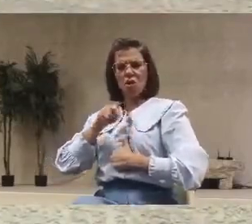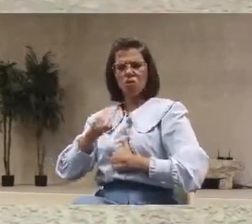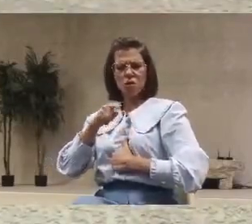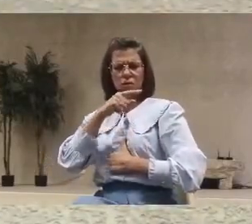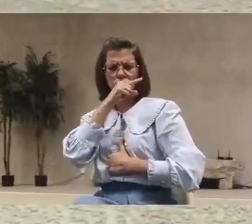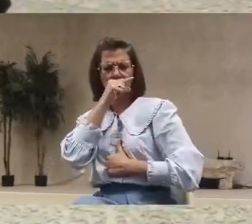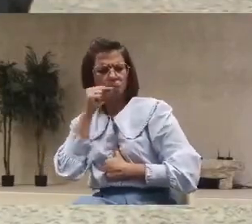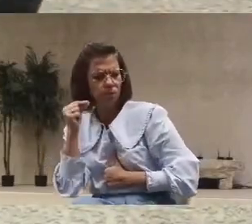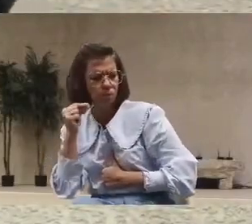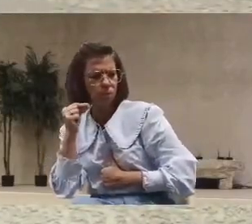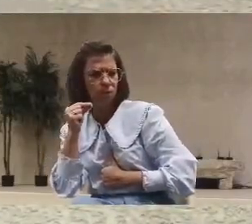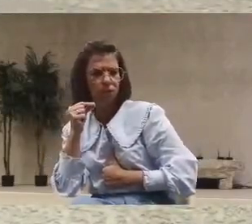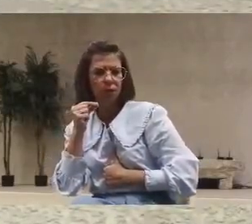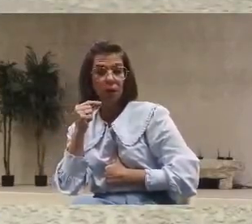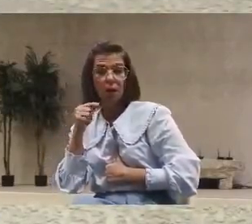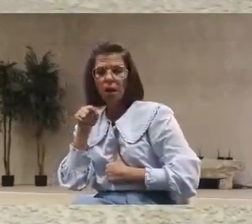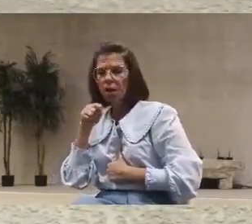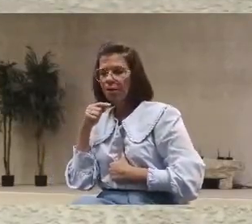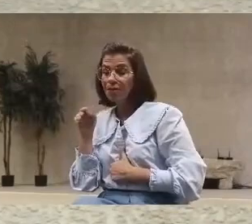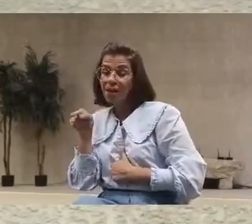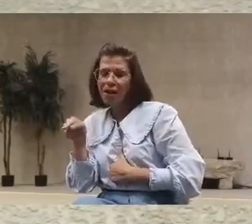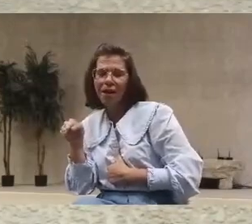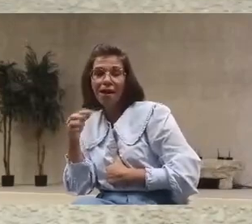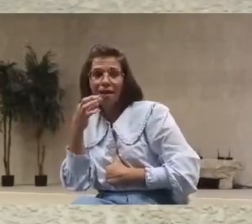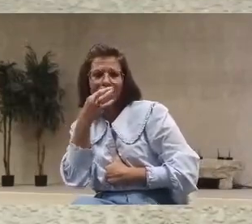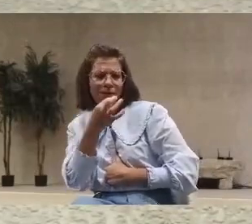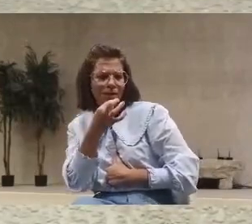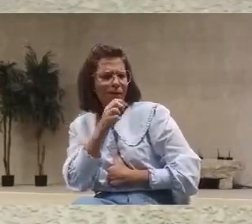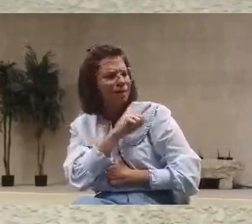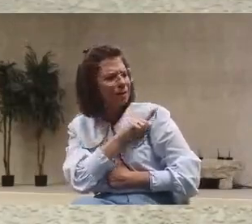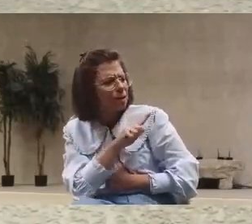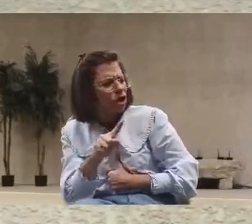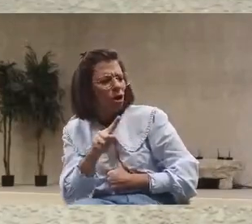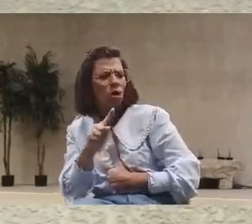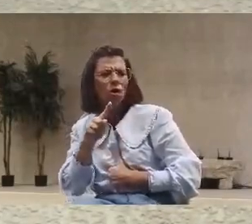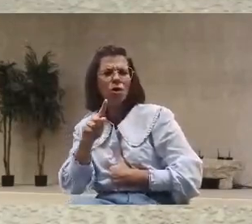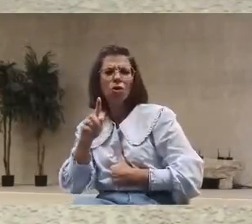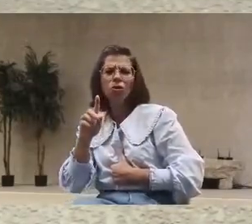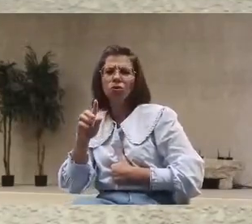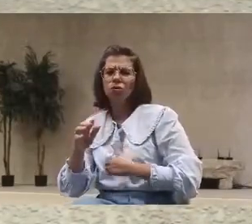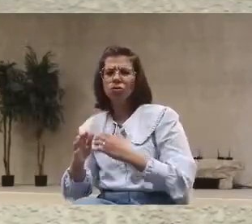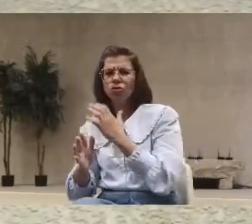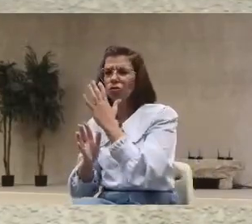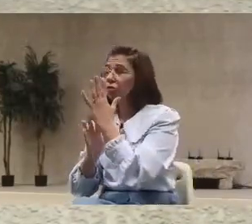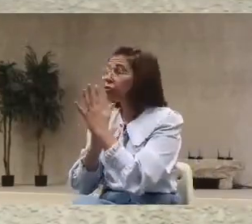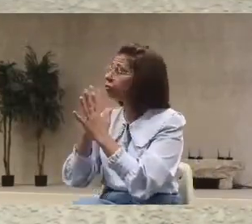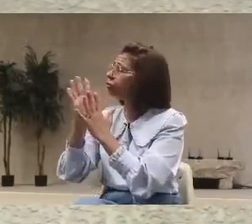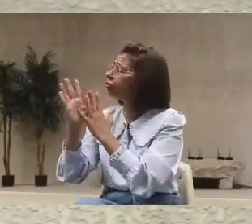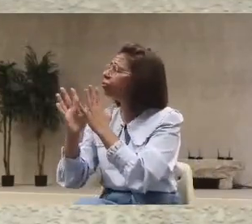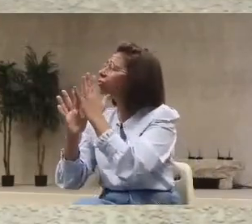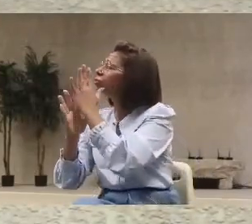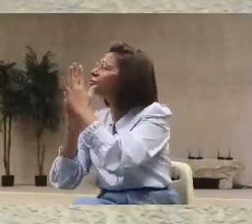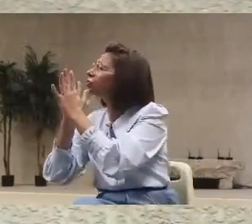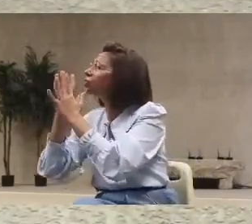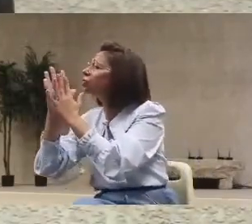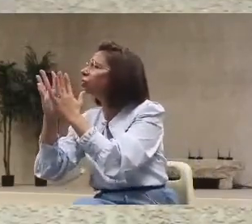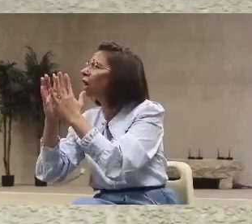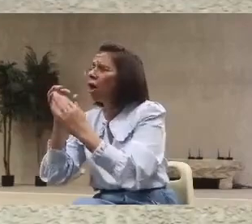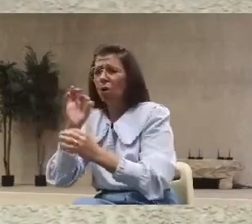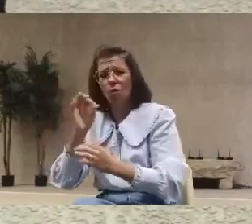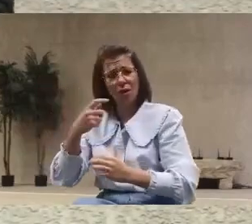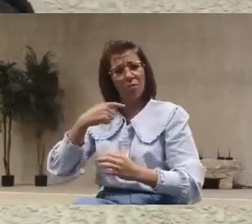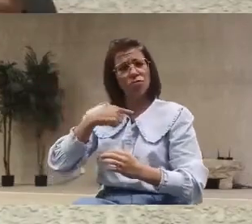jusque là juste quelques instants qui me restent à vivre je veux servir mon Seigneur je veux le